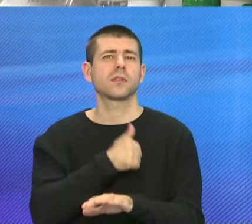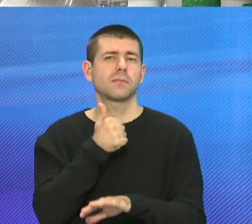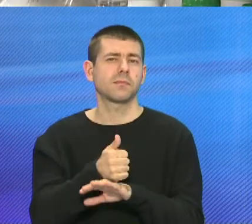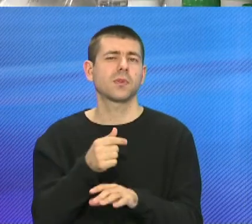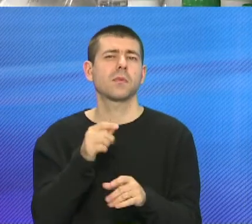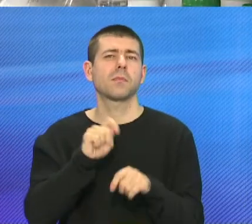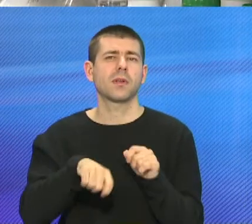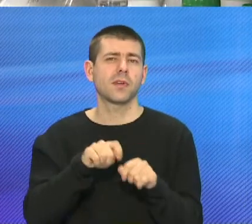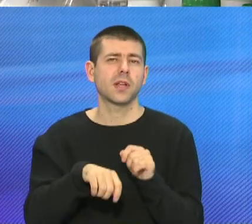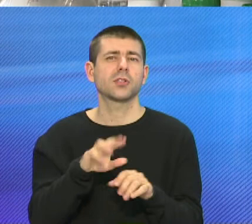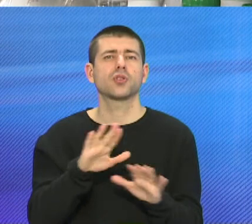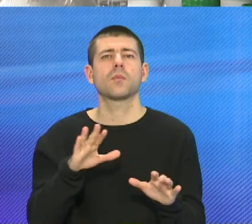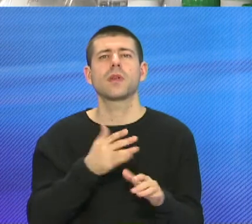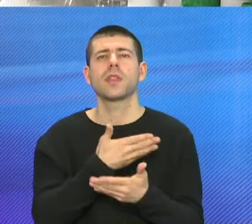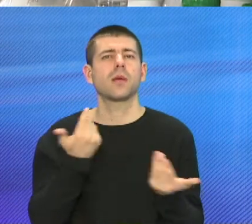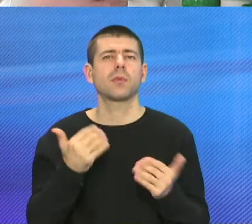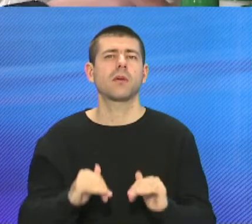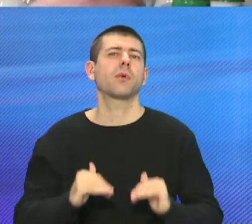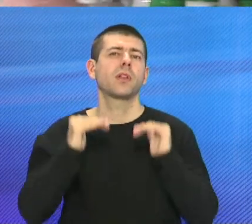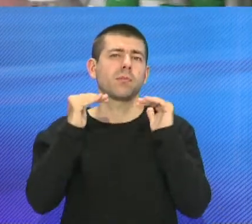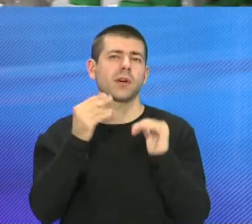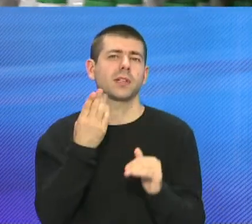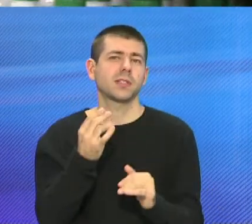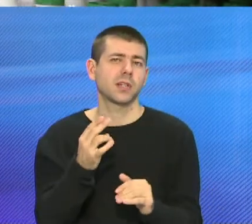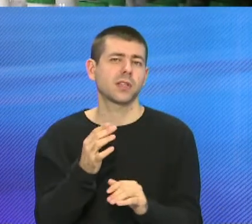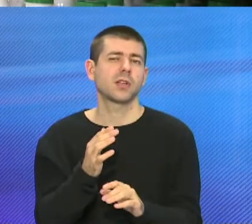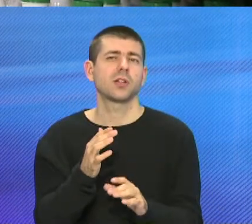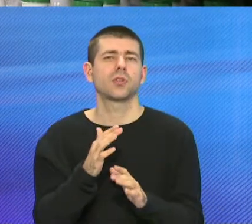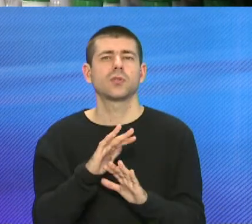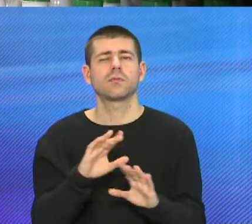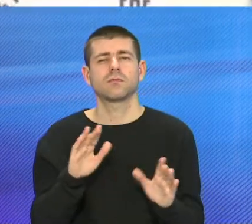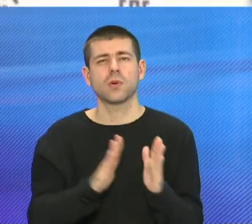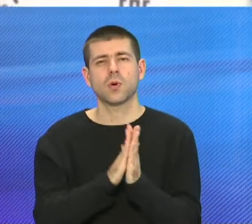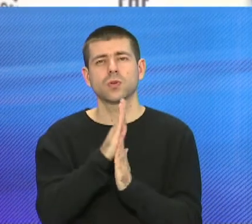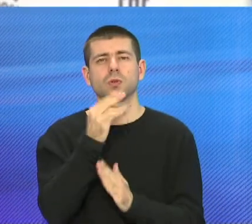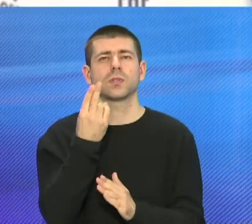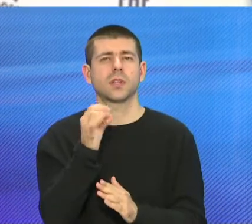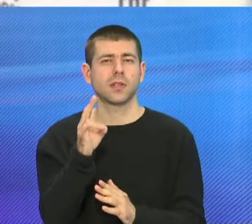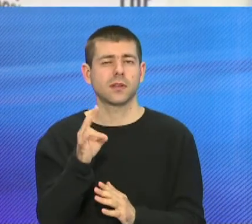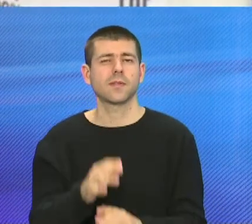споживецким рынку, недопущении ажиотажу на товары и необгрунтованного росту цен.